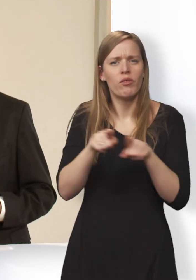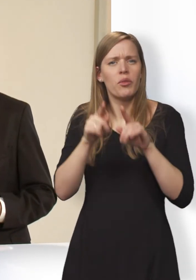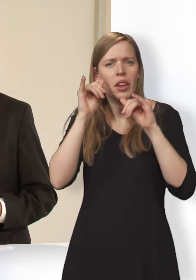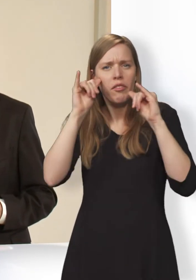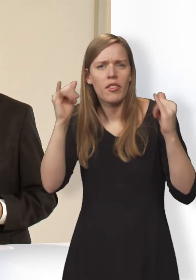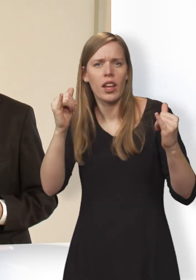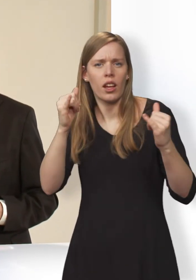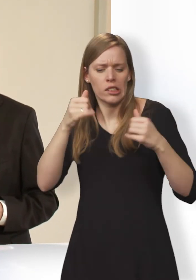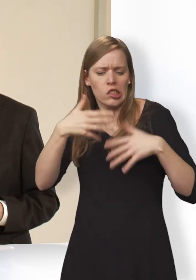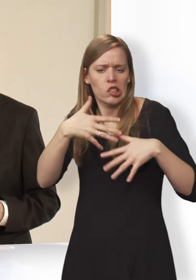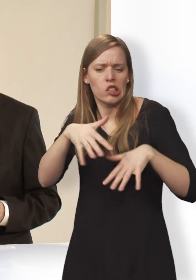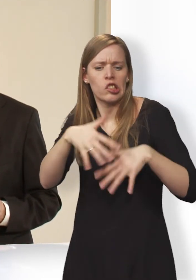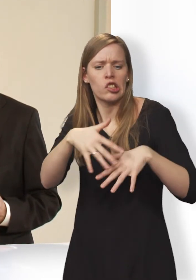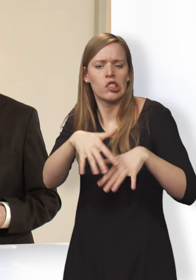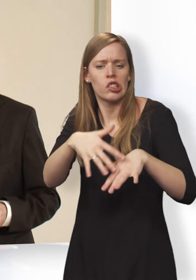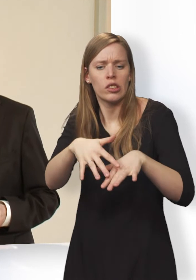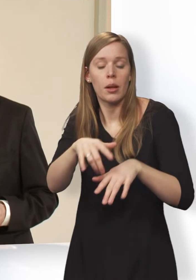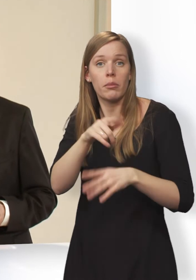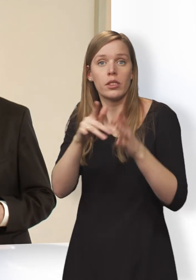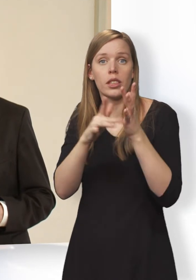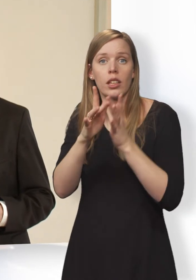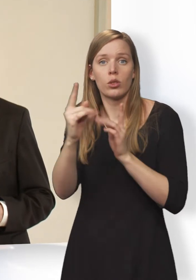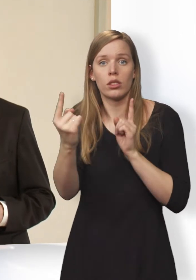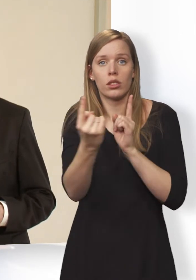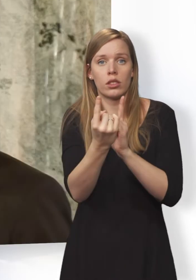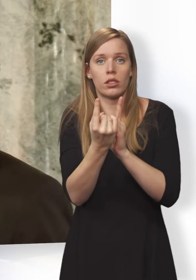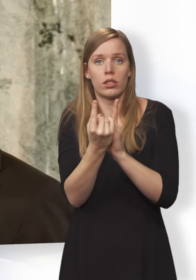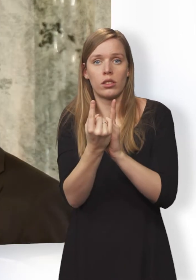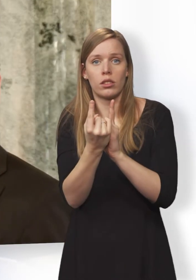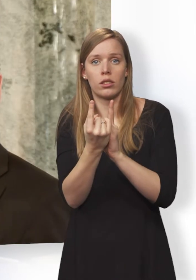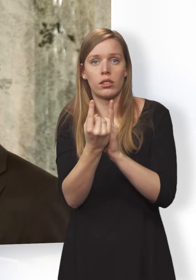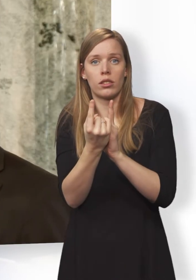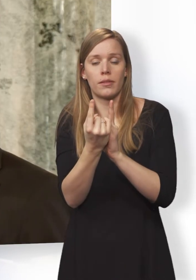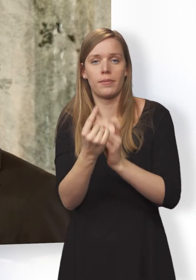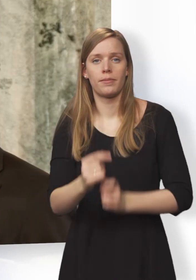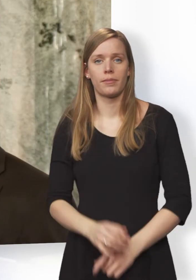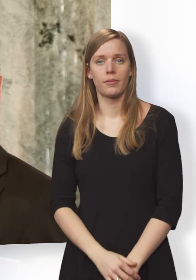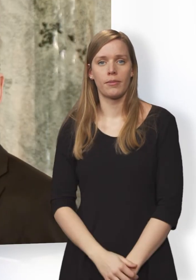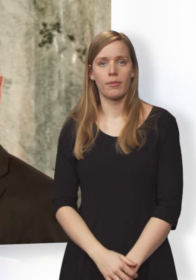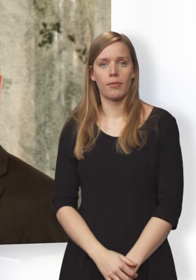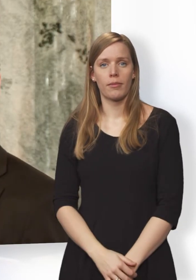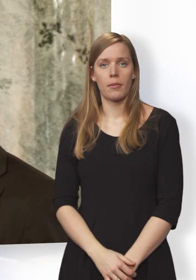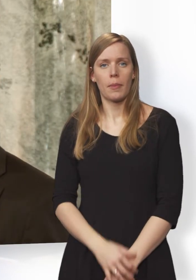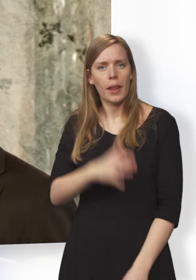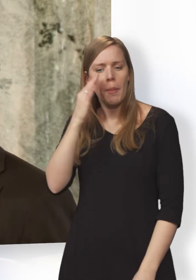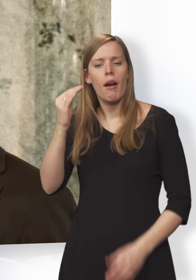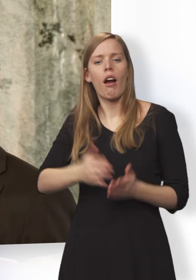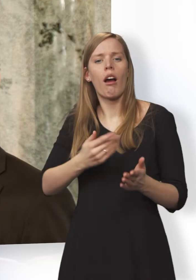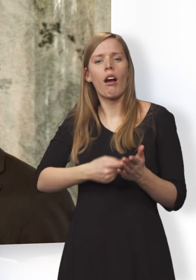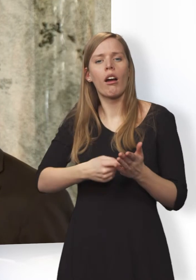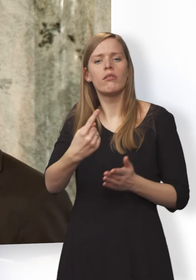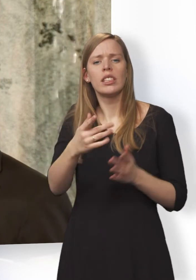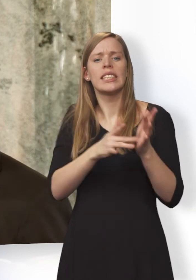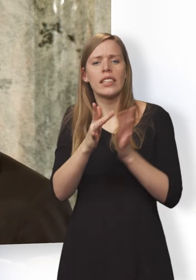wie sie vor jesus steht er soll ein gerechtes urteil sprechen